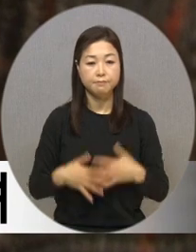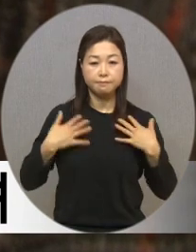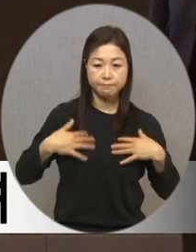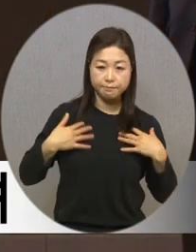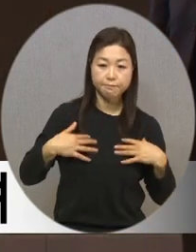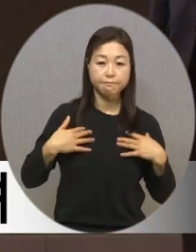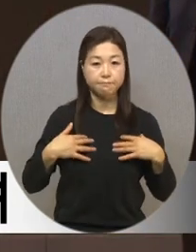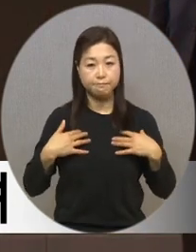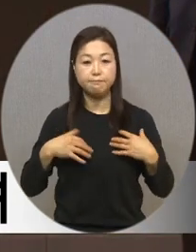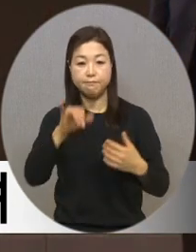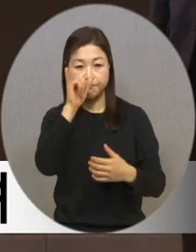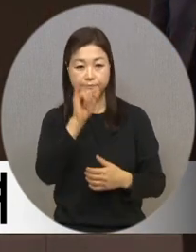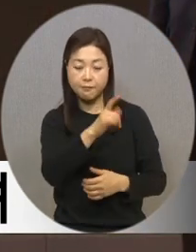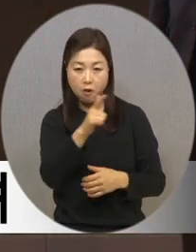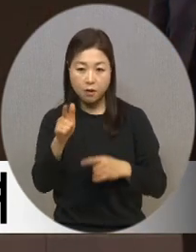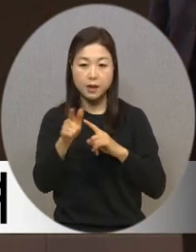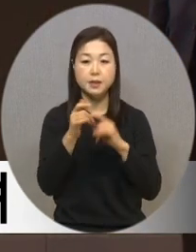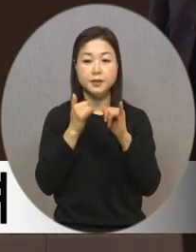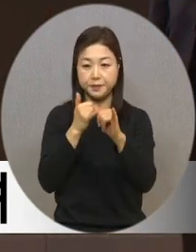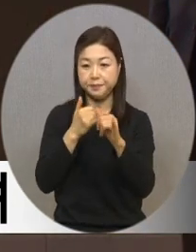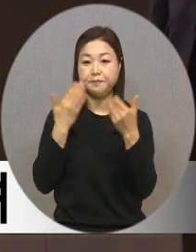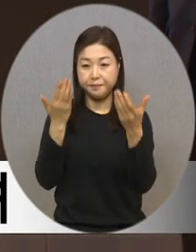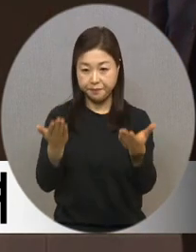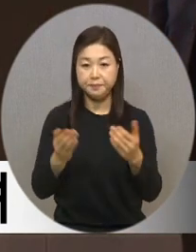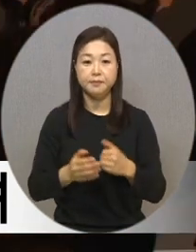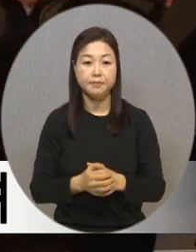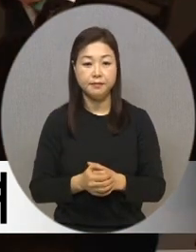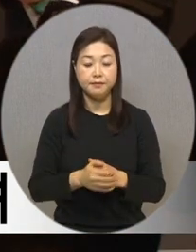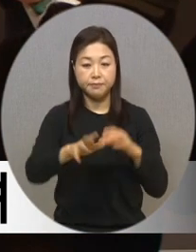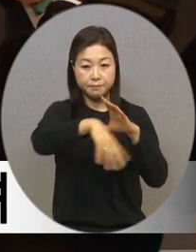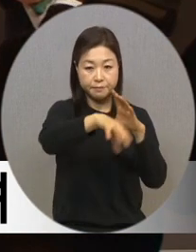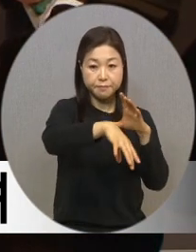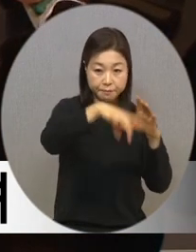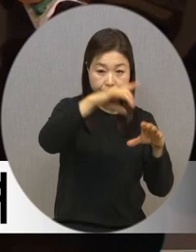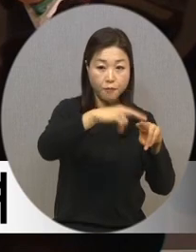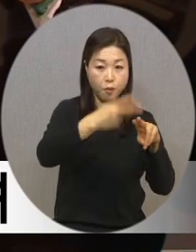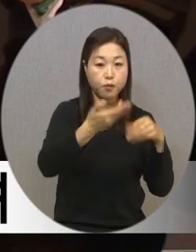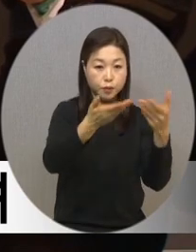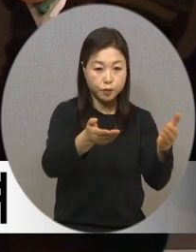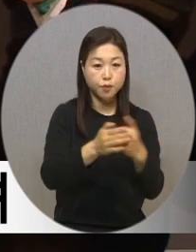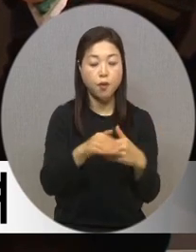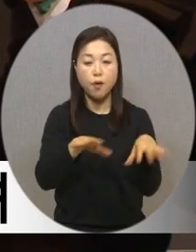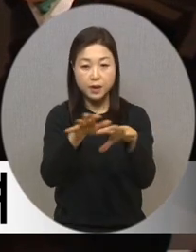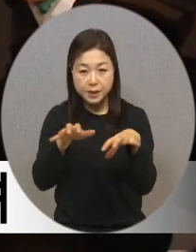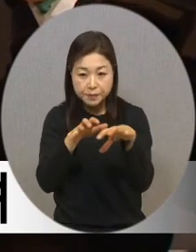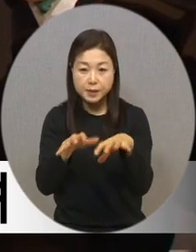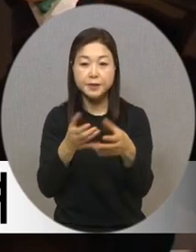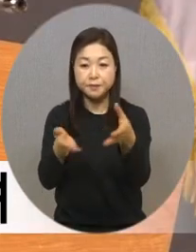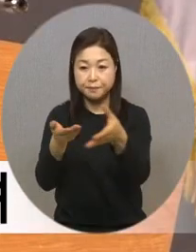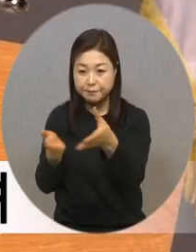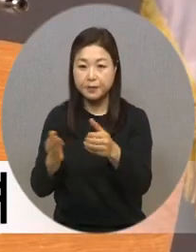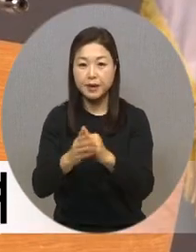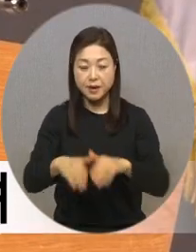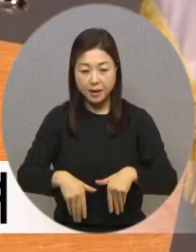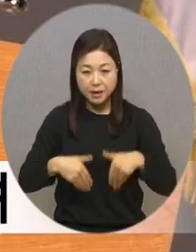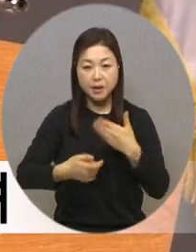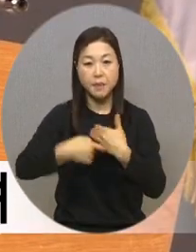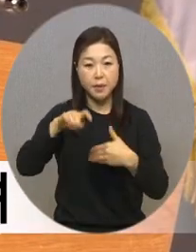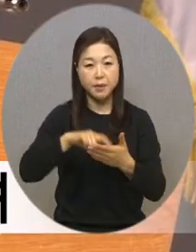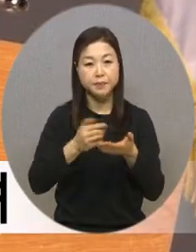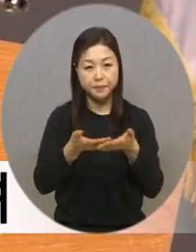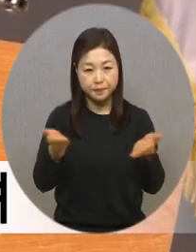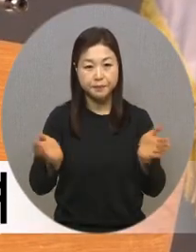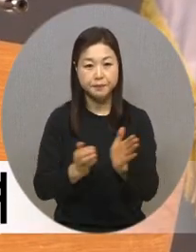레크리에이션을 포함한 각종 시상식과 함께 경품 추첨, 김치 나눔 등 따뜻한 온정을 함께 나누는